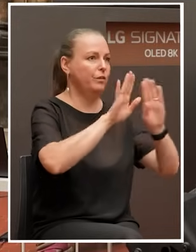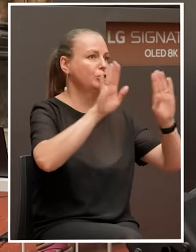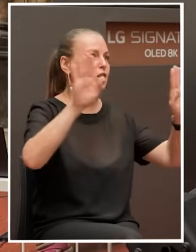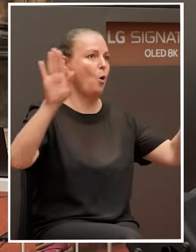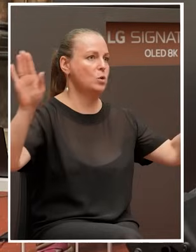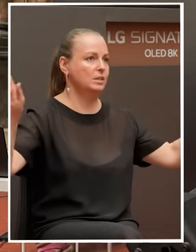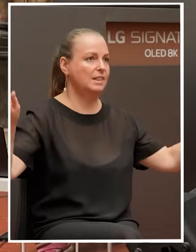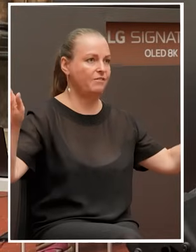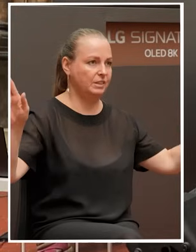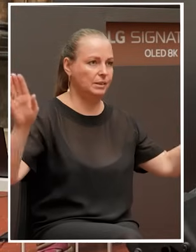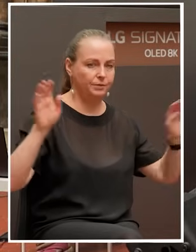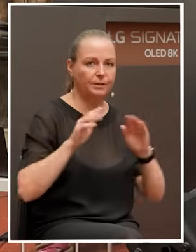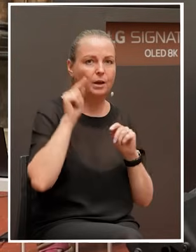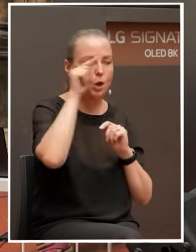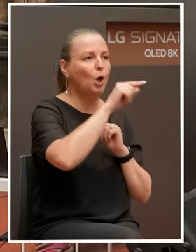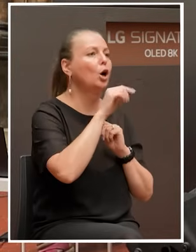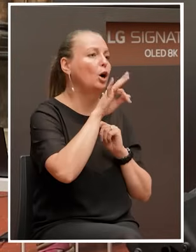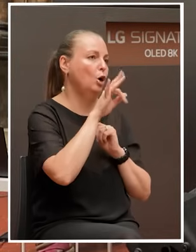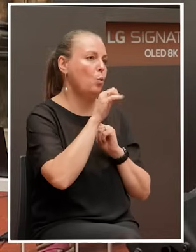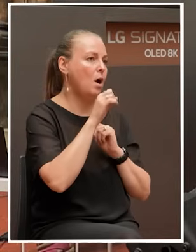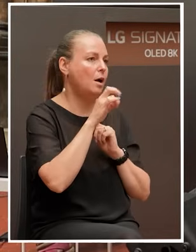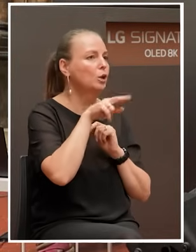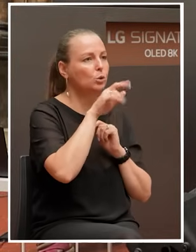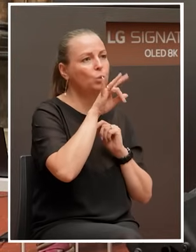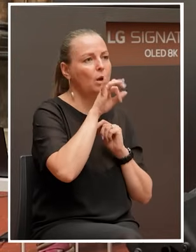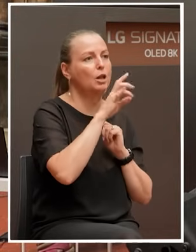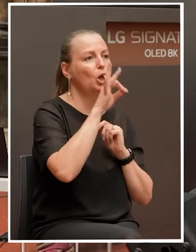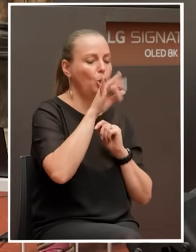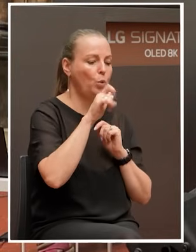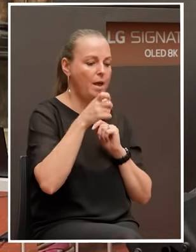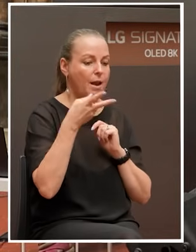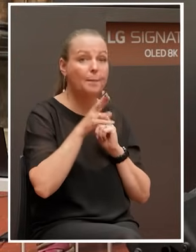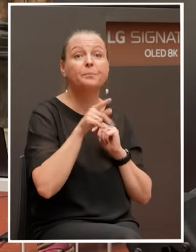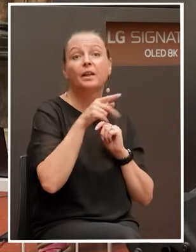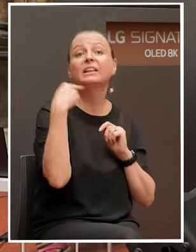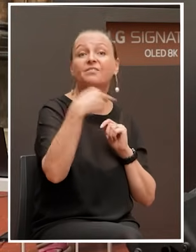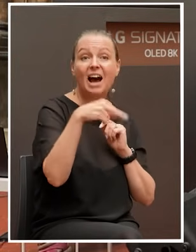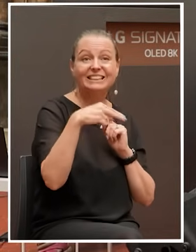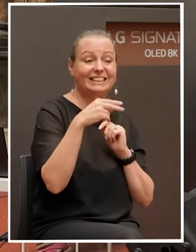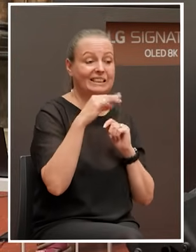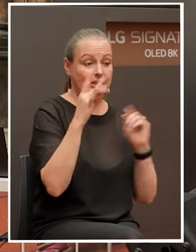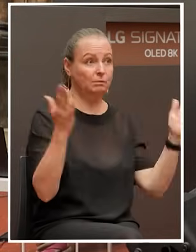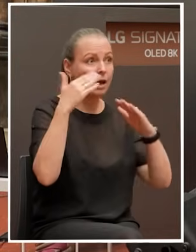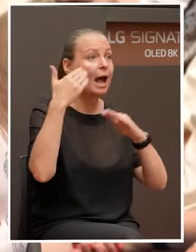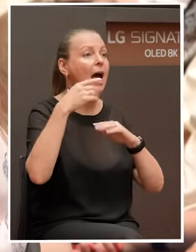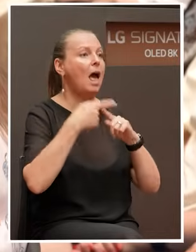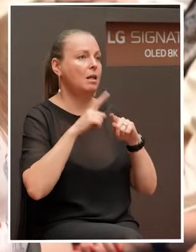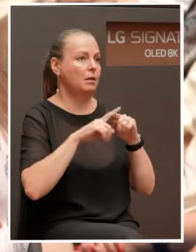в галерее Дюран-Рюэля, их 49, 20 из которых – это соборы.